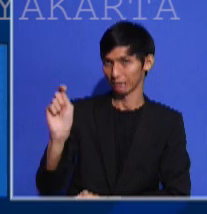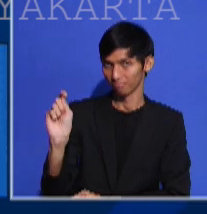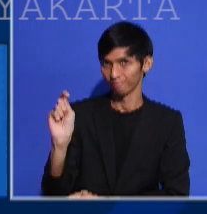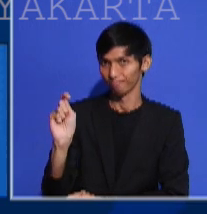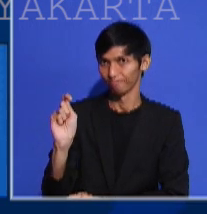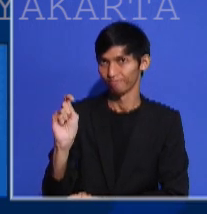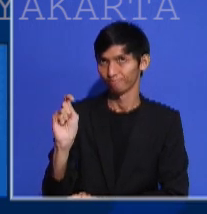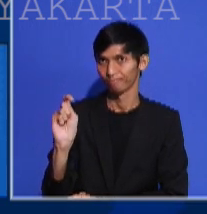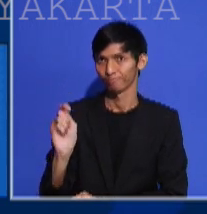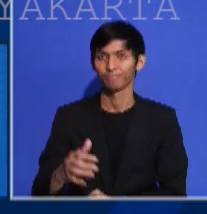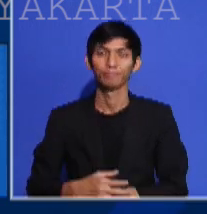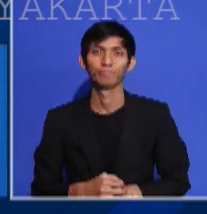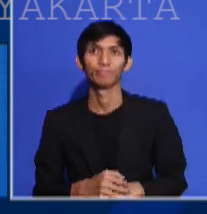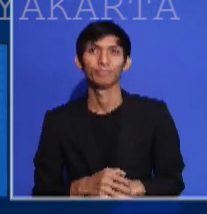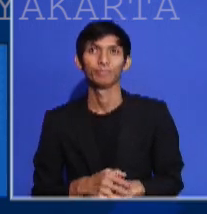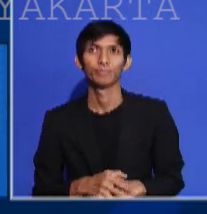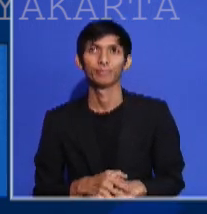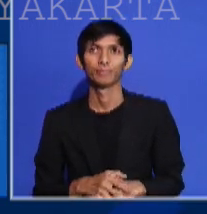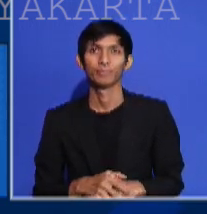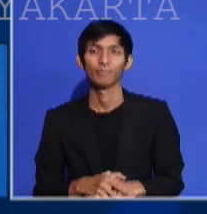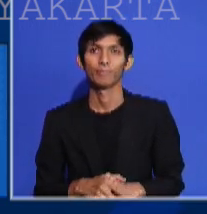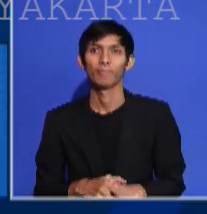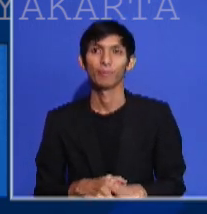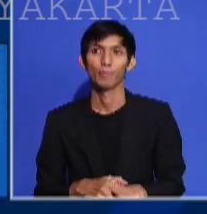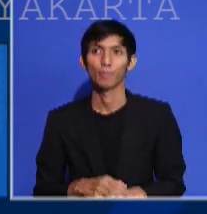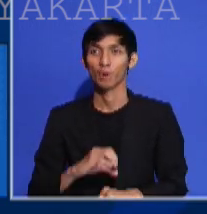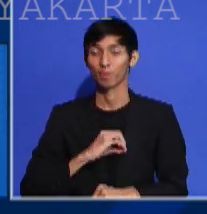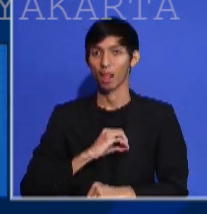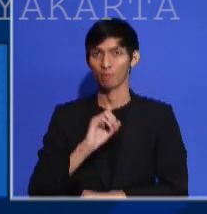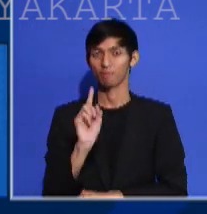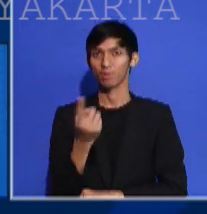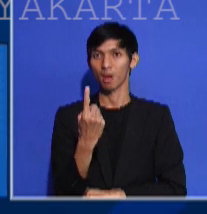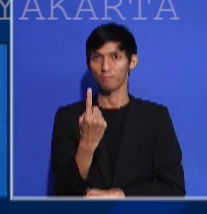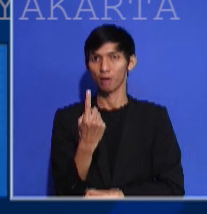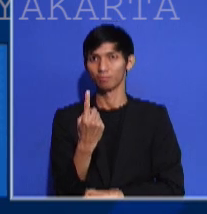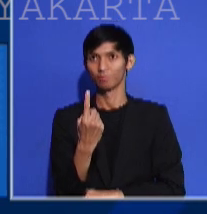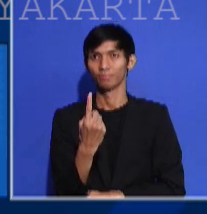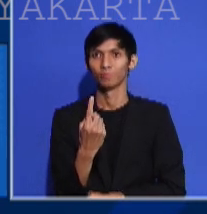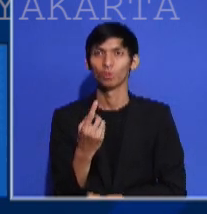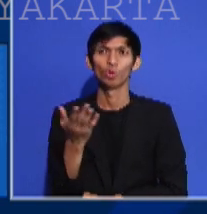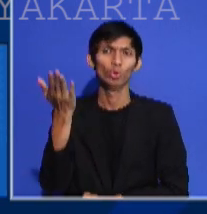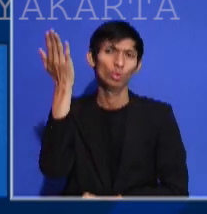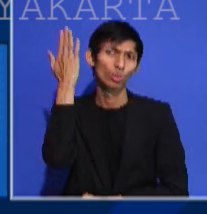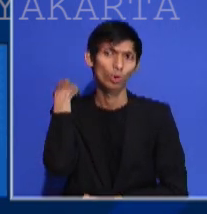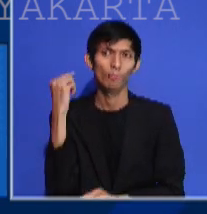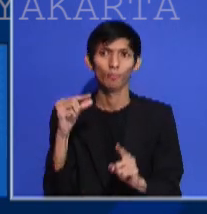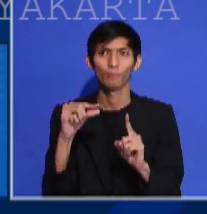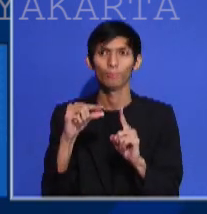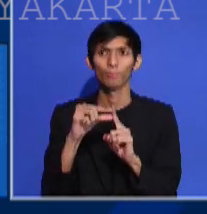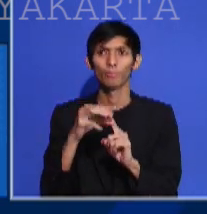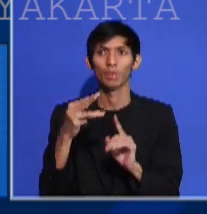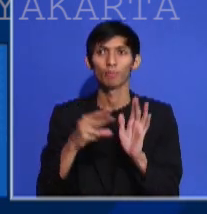badminton untuk eh medali pertama yang saya Rai itu di ajang pepar Penas pelajar di Bandung